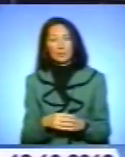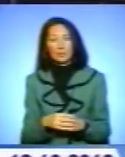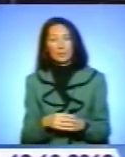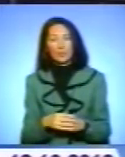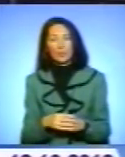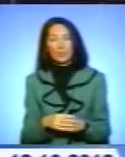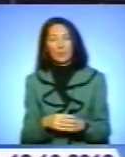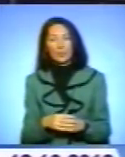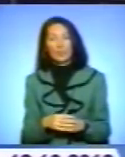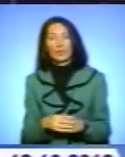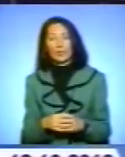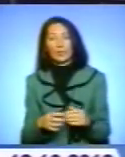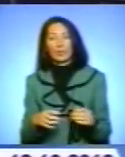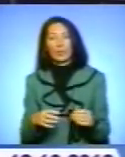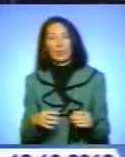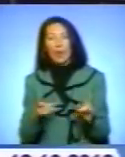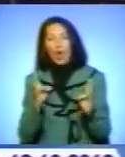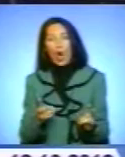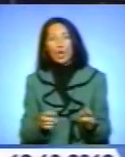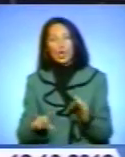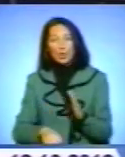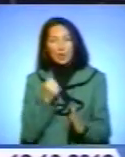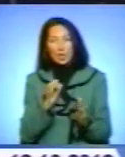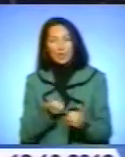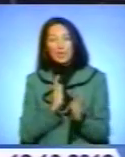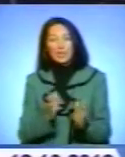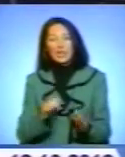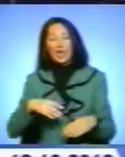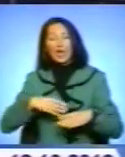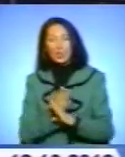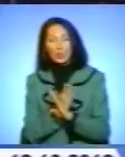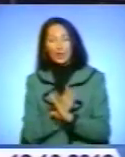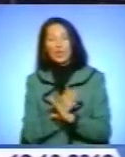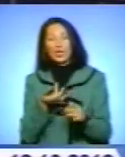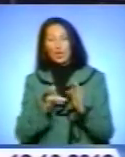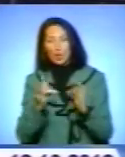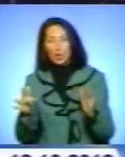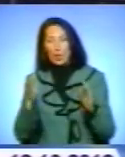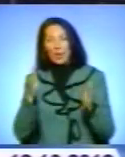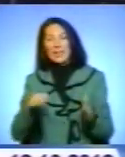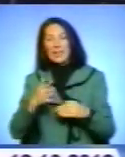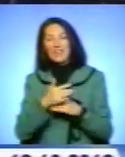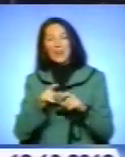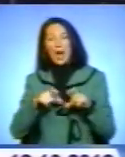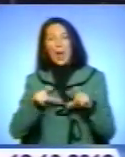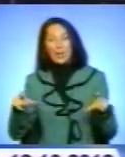Гори злодії встигли лише розбити склопакет на дверях супермаркету. Їх затримали правоохоронці.